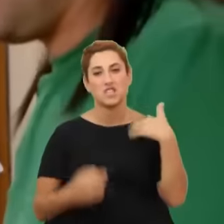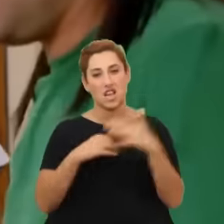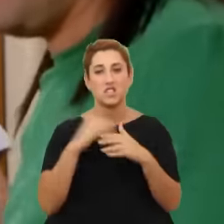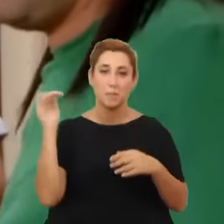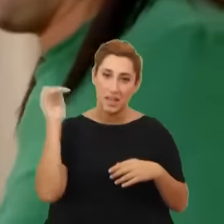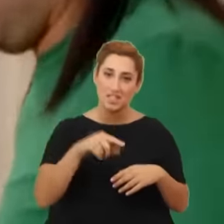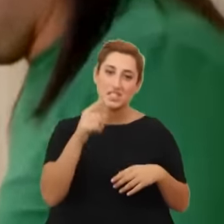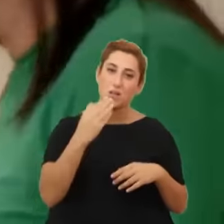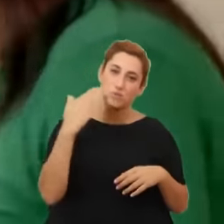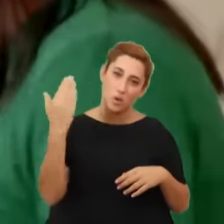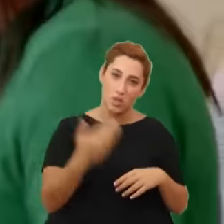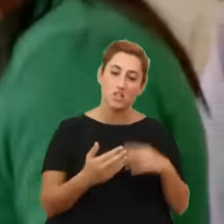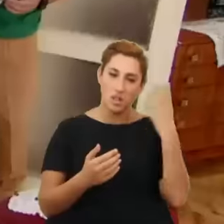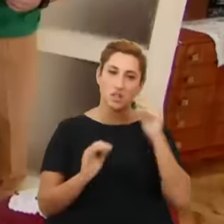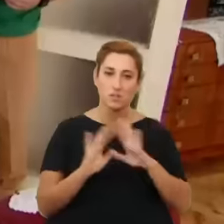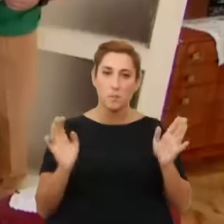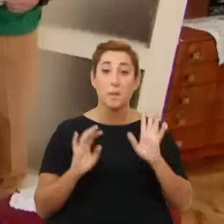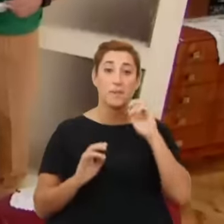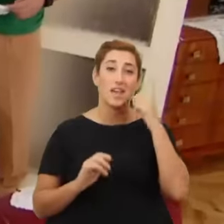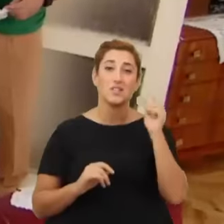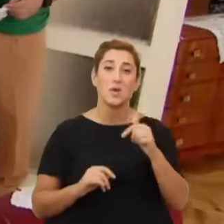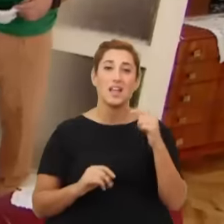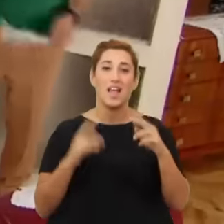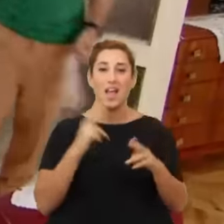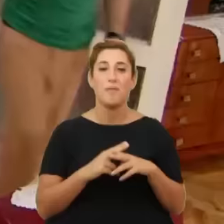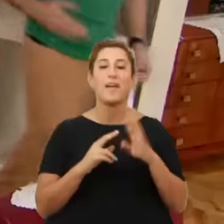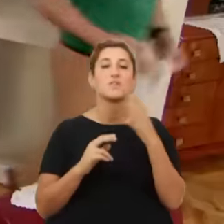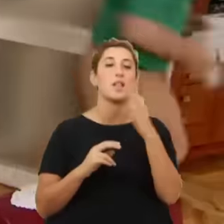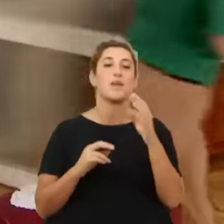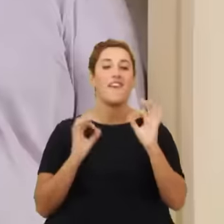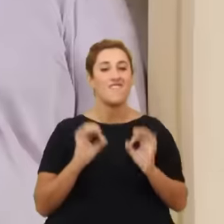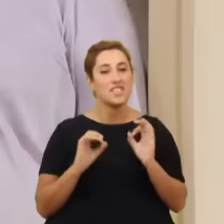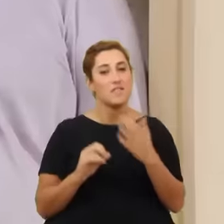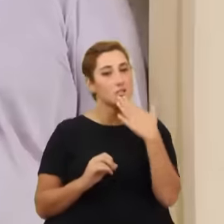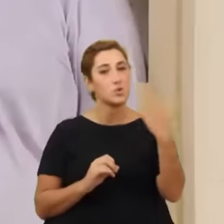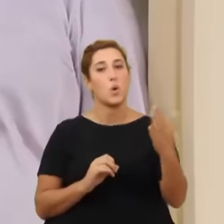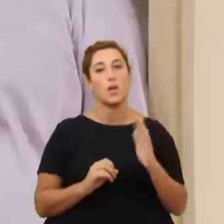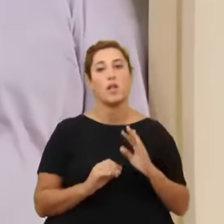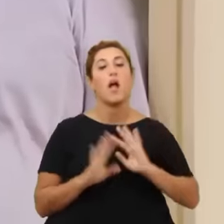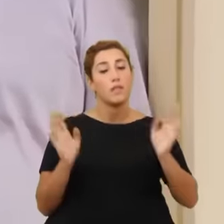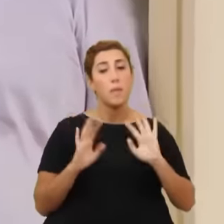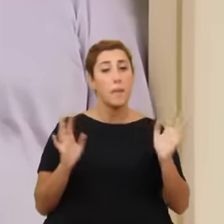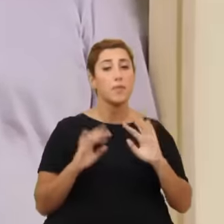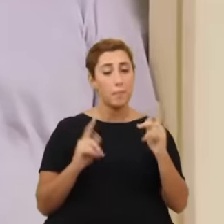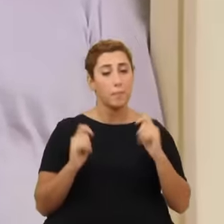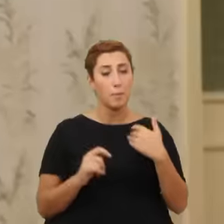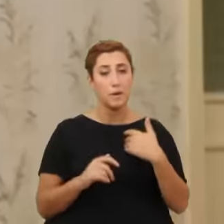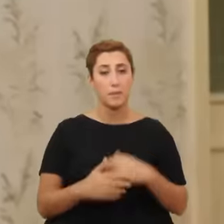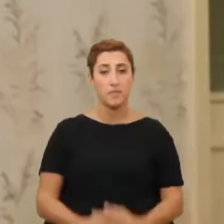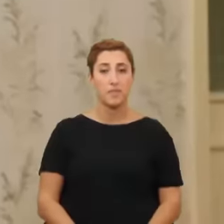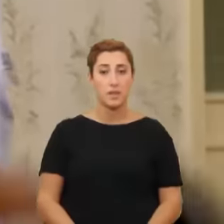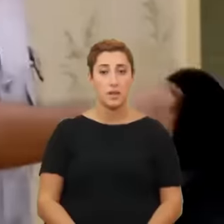akşama geleceğiz, sen söyleyeceksin. Hah, anlaşıldı, tamam. Yalnız öyle birdenbire alıştıra söylersen... Ya tamam, hallederim.